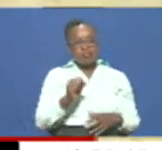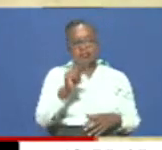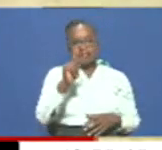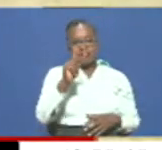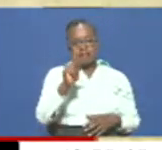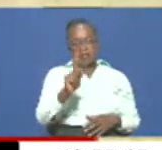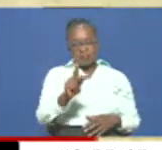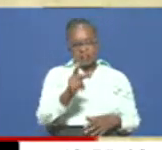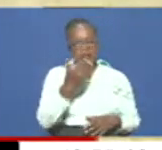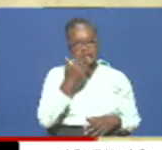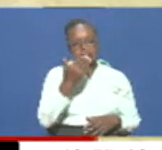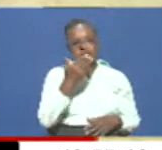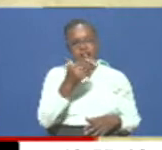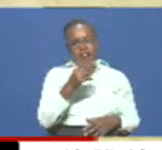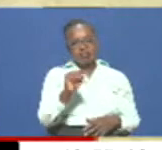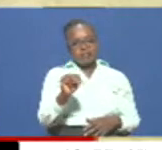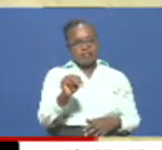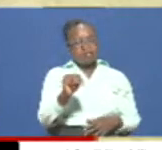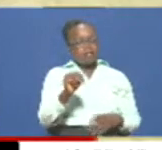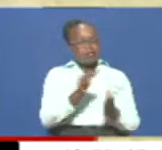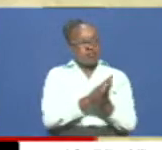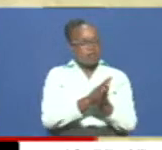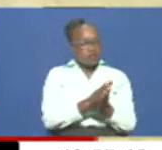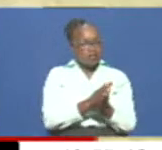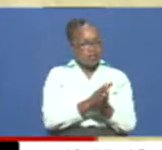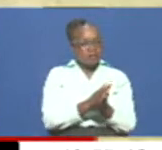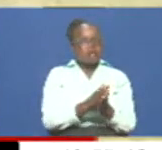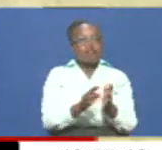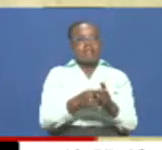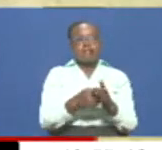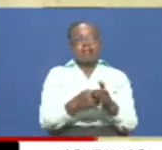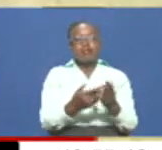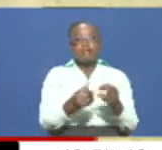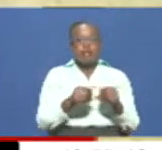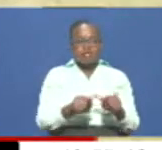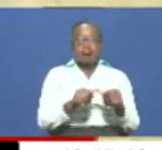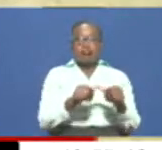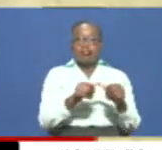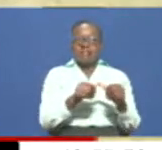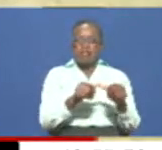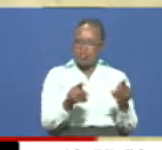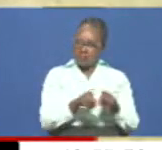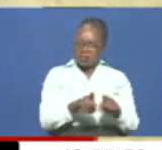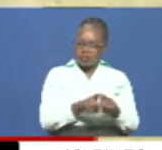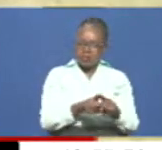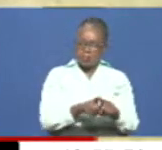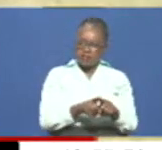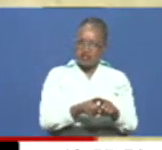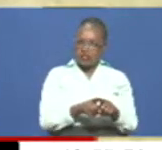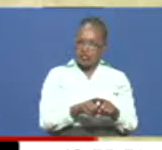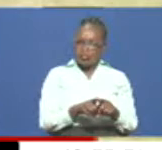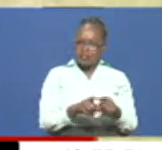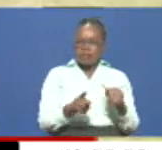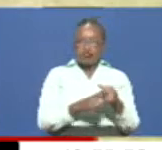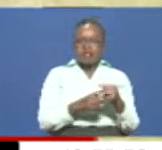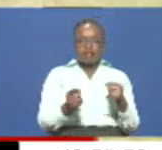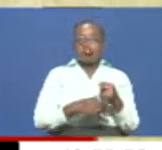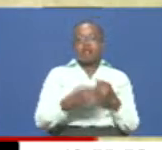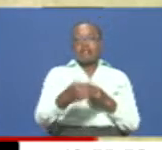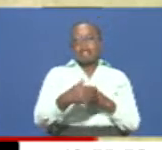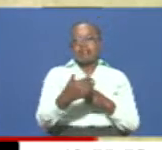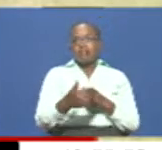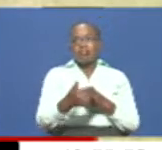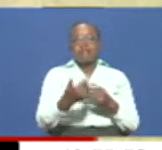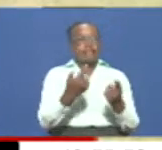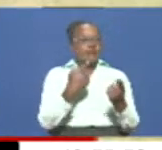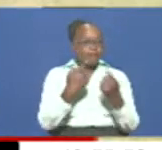sababu wamefanya vyema ikianza na tunawaomba waendelee katika at least weke like every 6 months we have a talk. Every 6